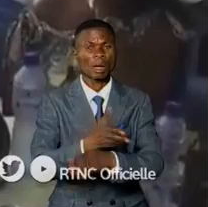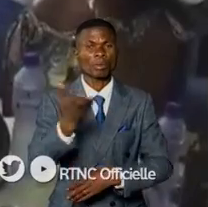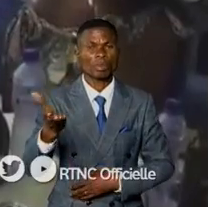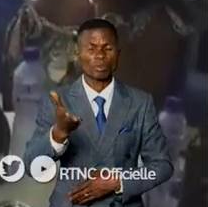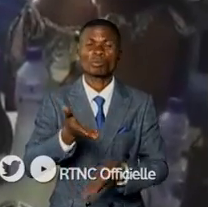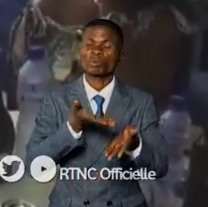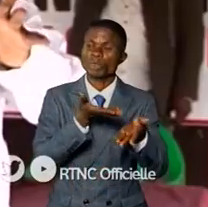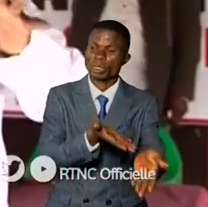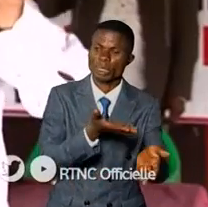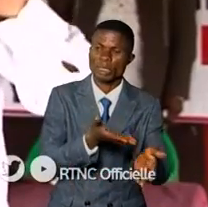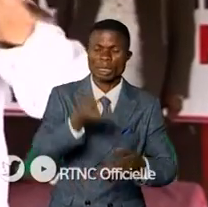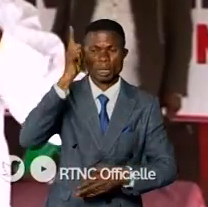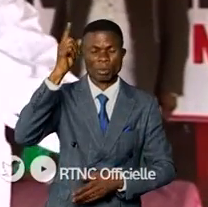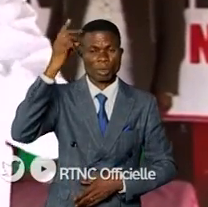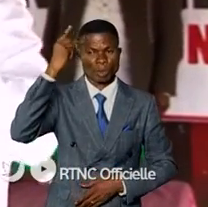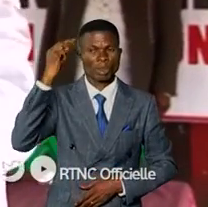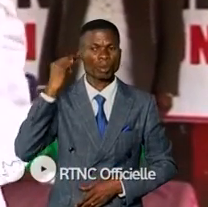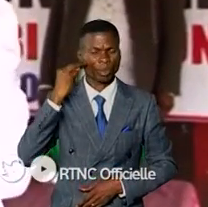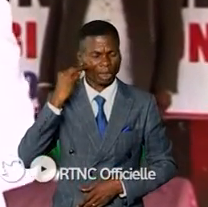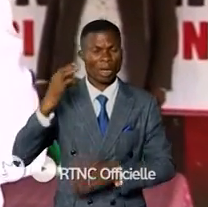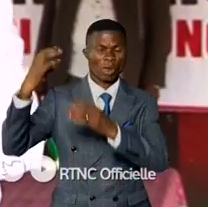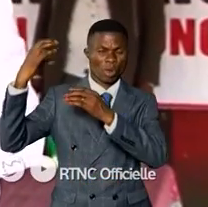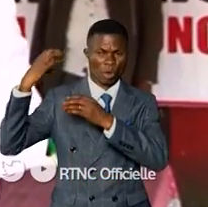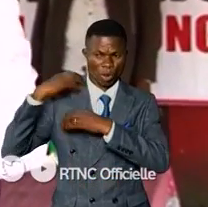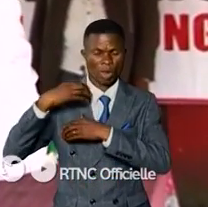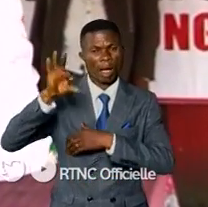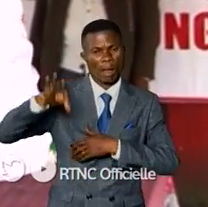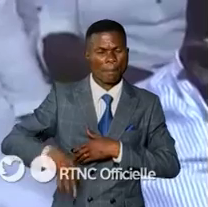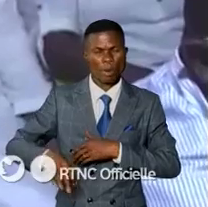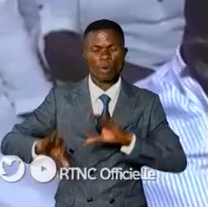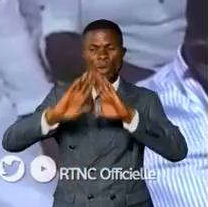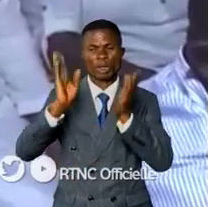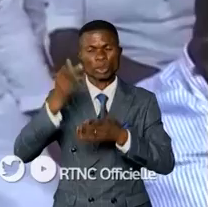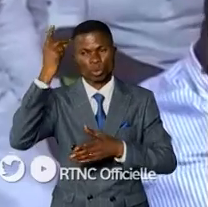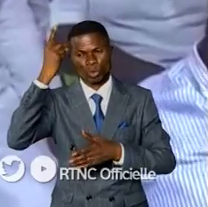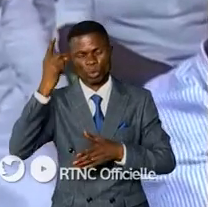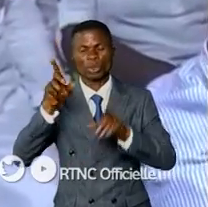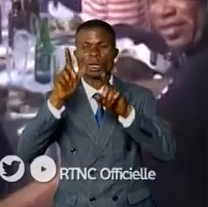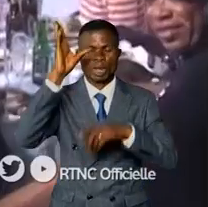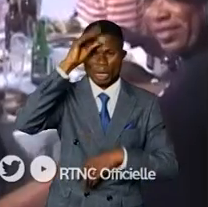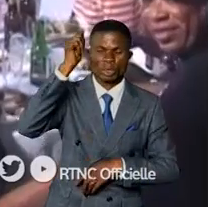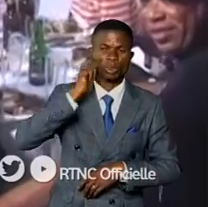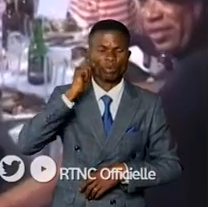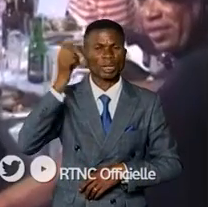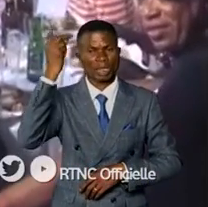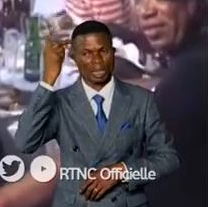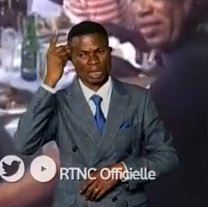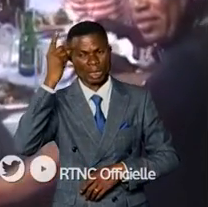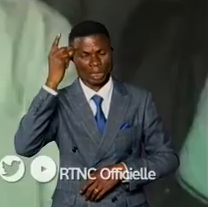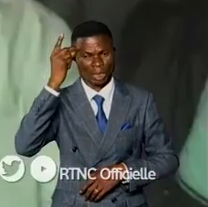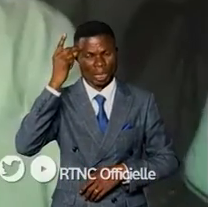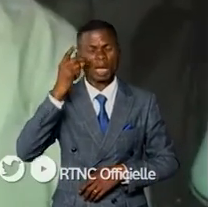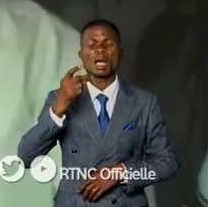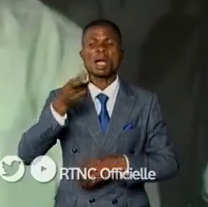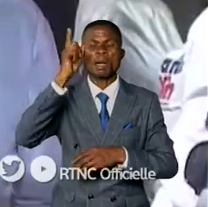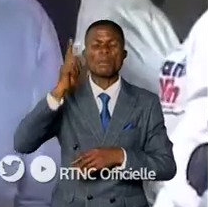à accompagner le Premier ministre dans ses charges pour le bien-être des Kinois et Kinois. Kinshasa étant le